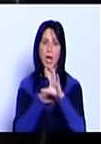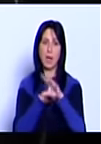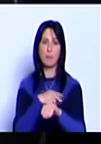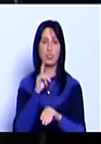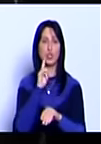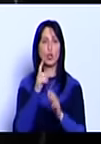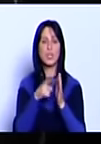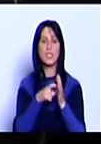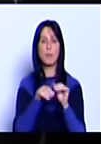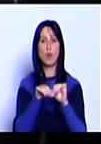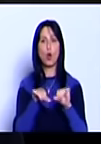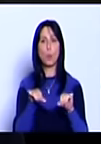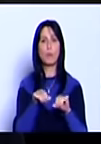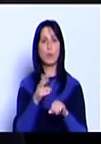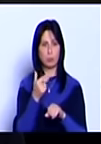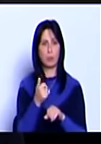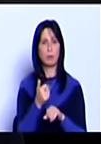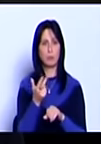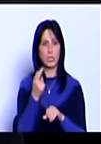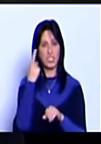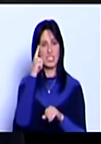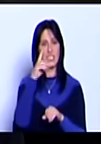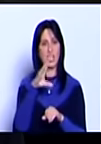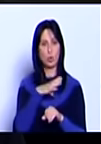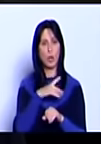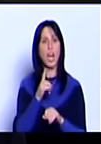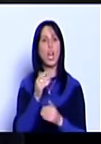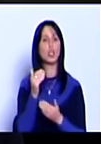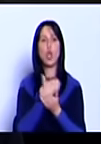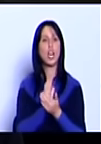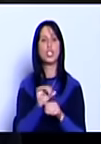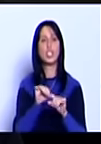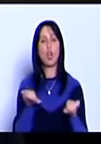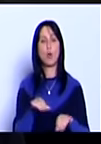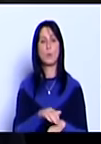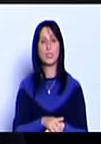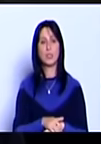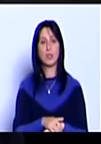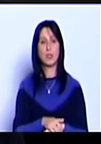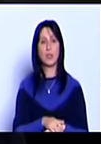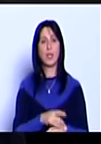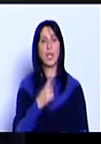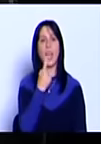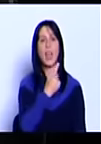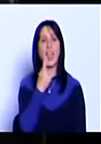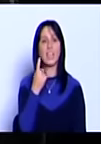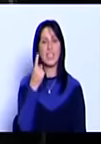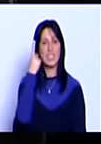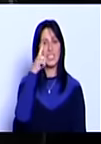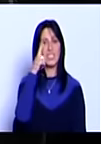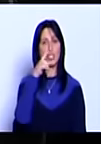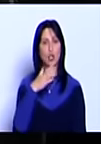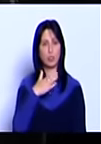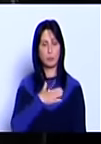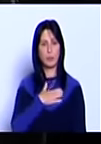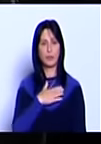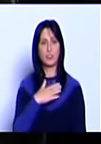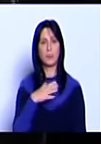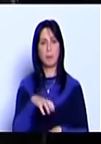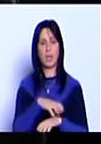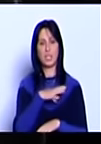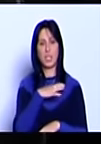დროებითი საგამოძიება კომისიის დაუჭირა და ინიციატორი და რატომ არ შედგა ინიციატორი ერთ-ერთი ეს მაინც ხდება ერთ-ერთი ინიციატორიც იყო